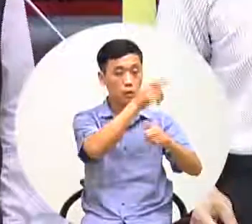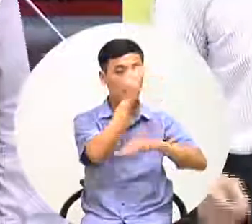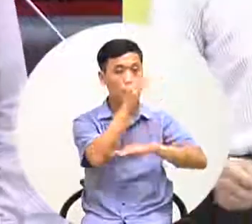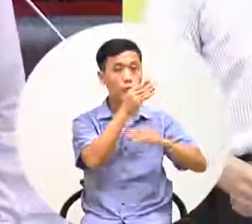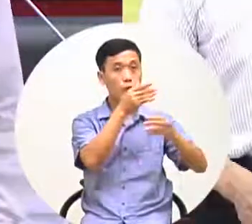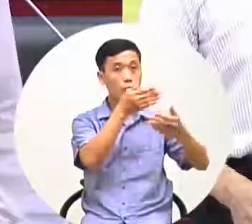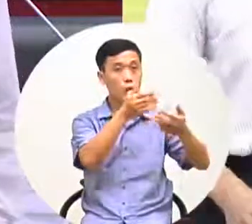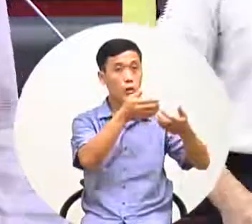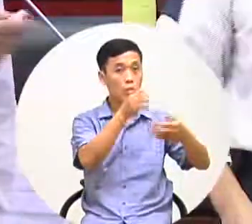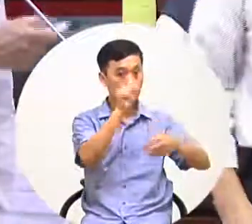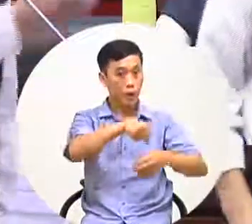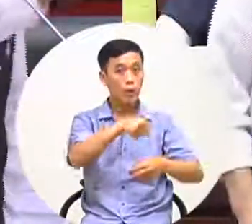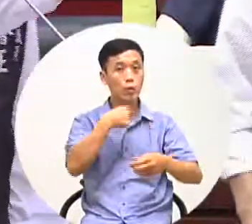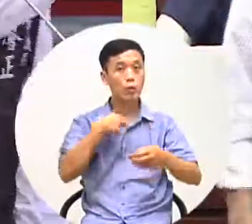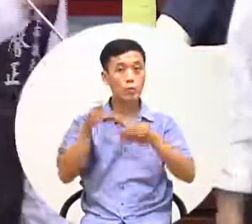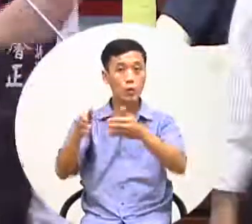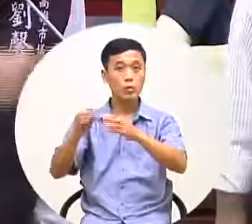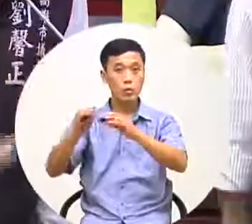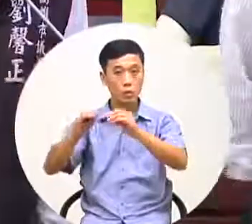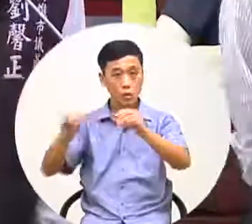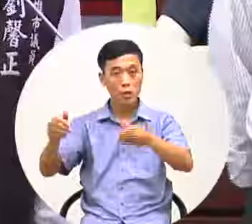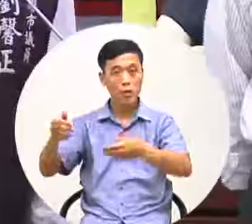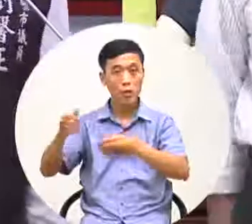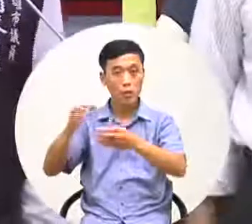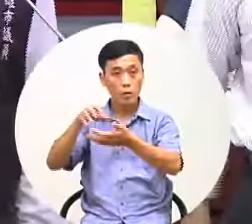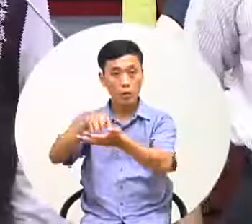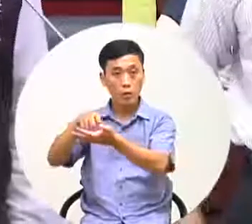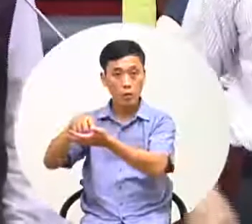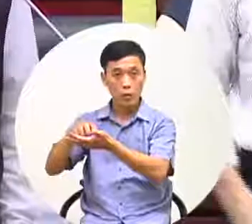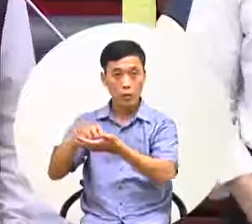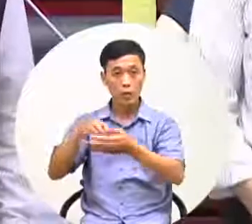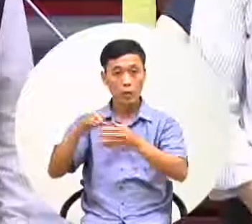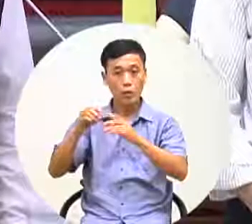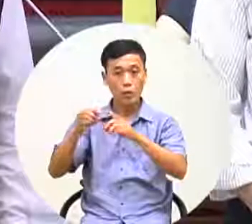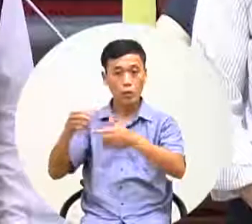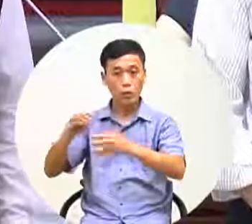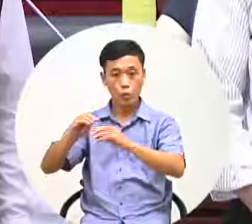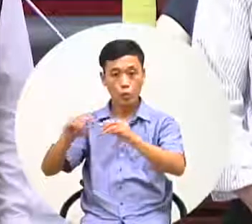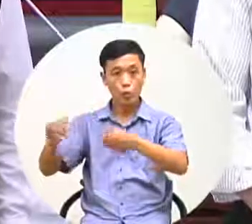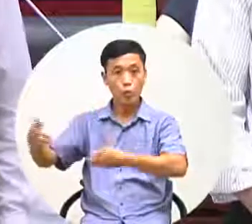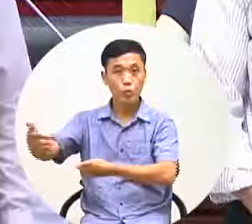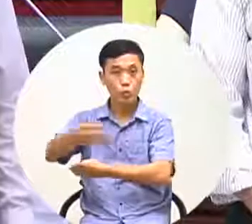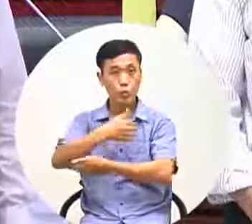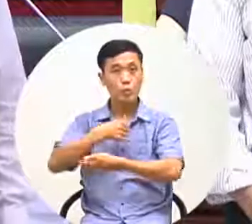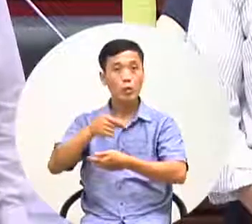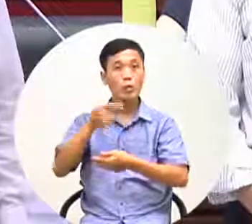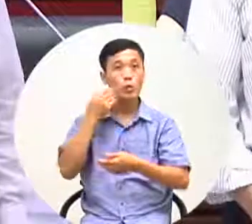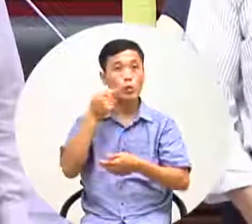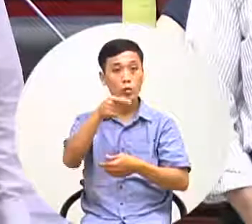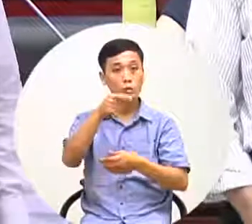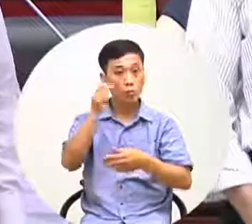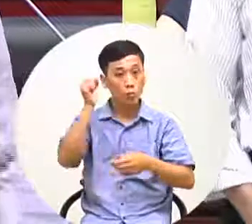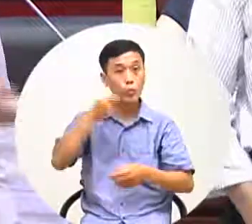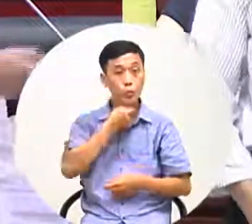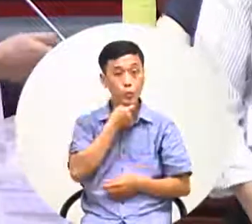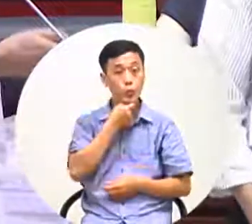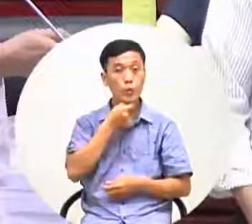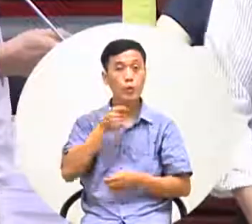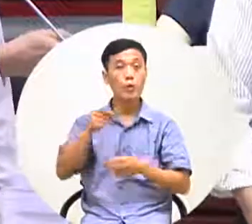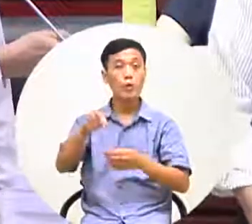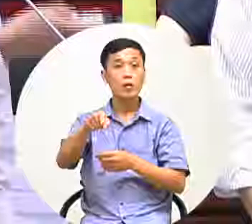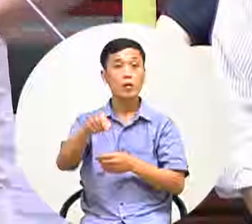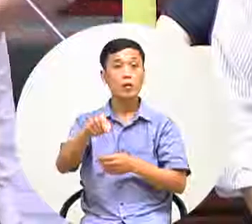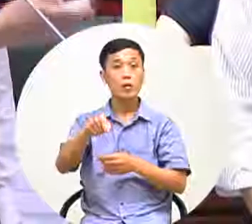听到了哈，你需要的话。那个黄局长那边就征收嘛，对不对？蓄地机关啊是你啊，对不